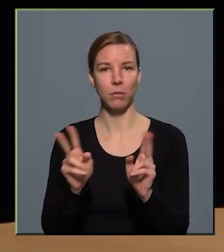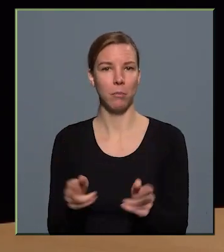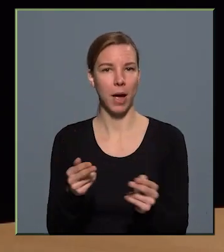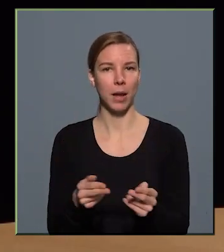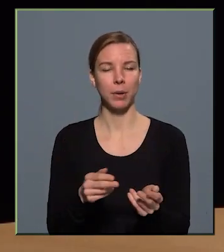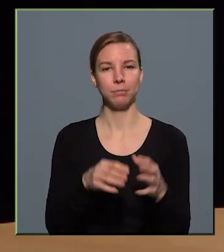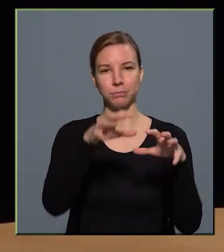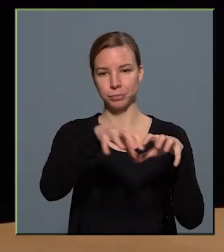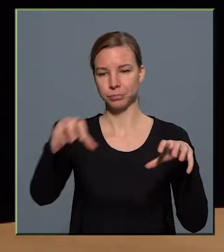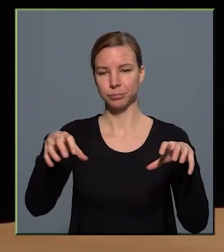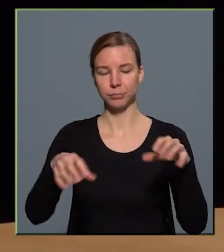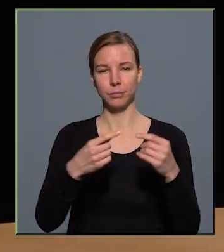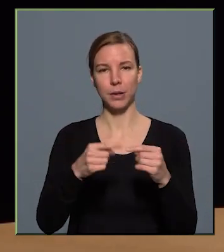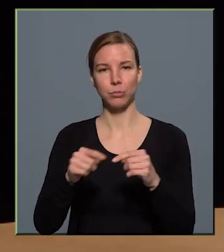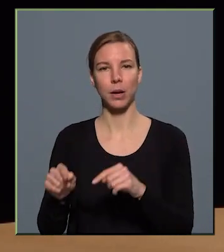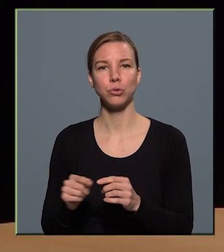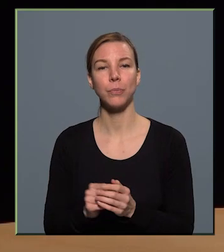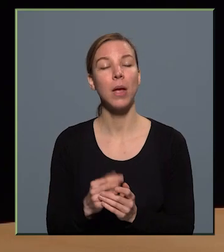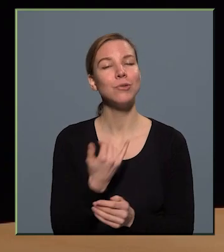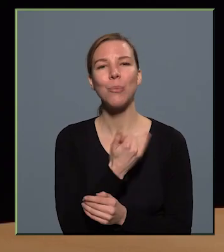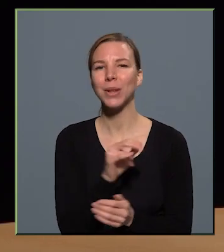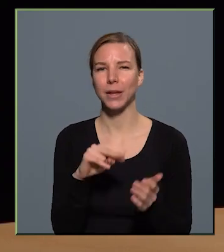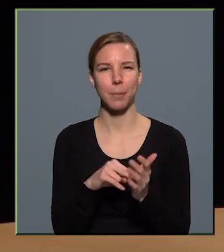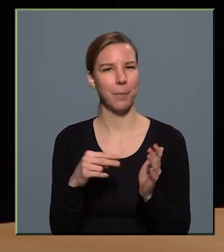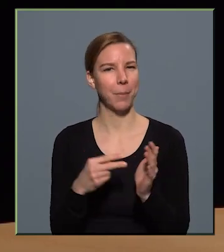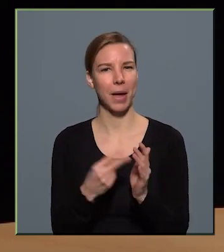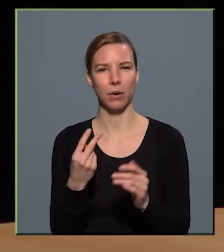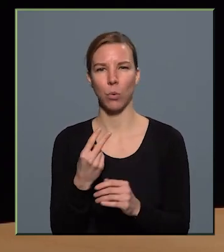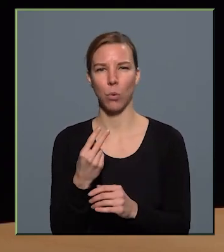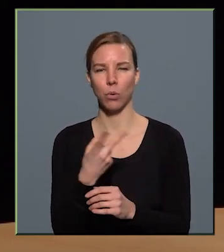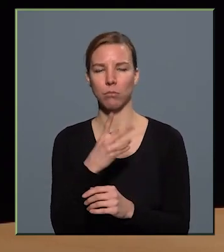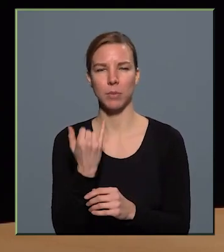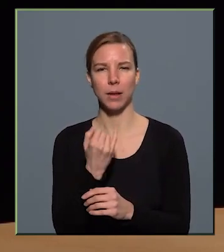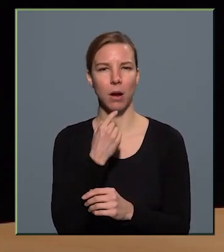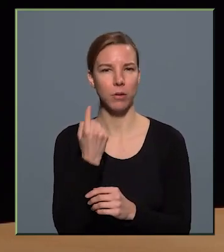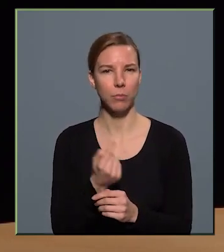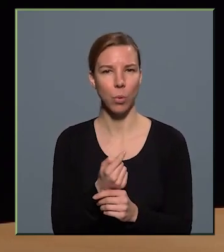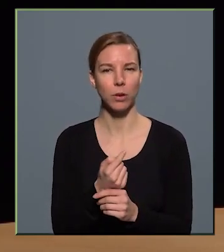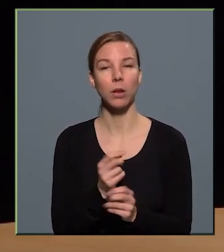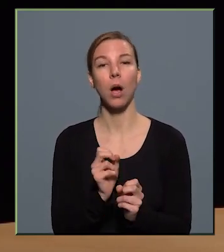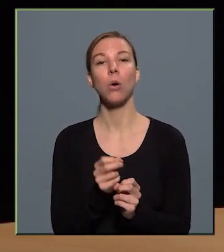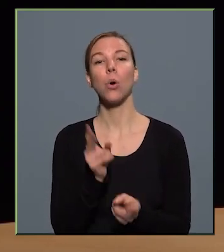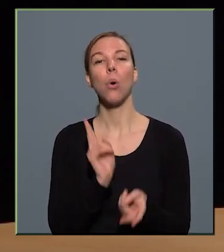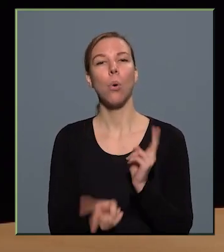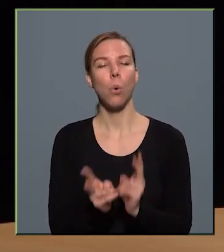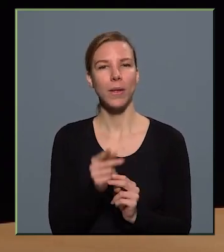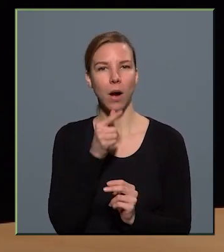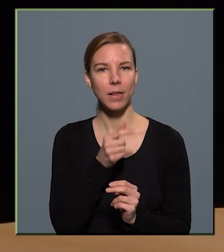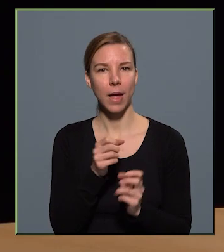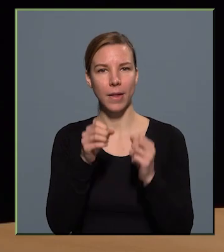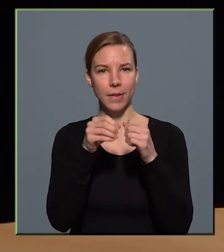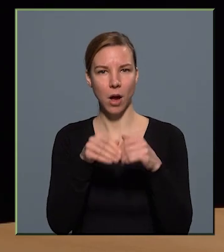Akkor mindig fontos volt, mindig minden mérnök azt mondta, és mindig minden szabályozás arról szólt, hogy oké, de hogy hogyan lesz ez a